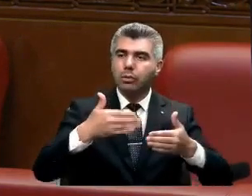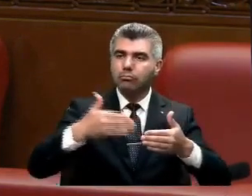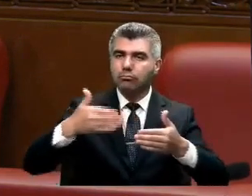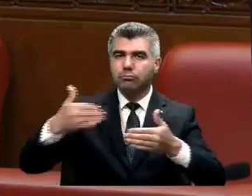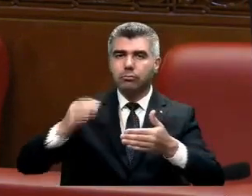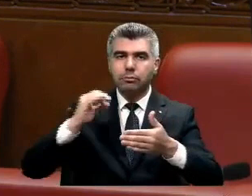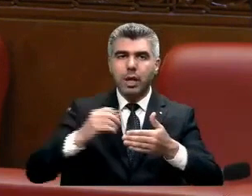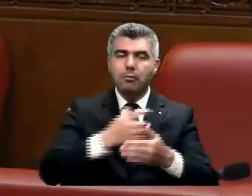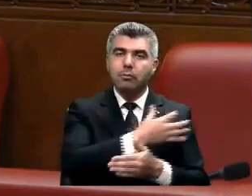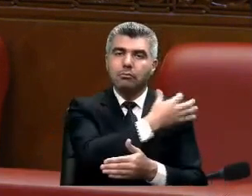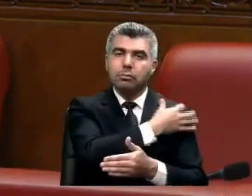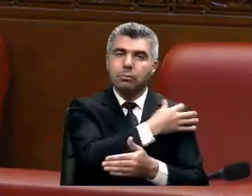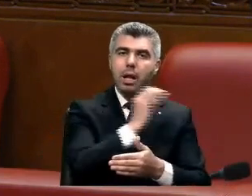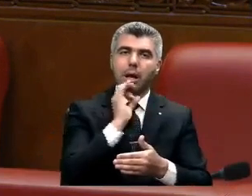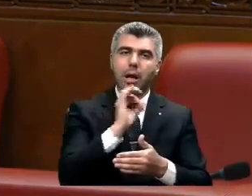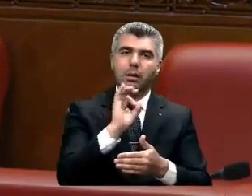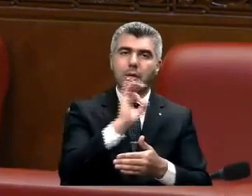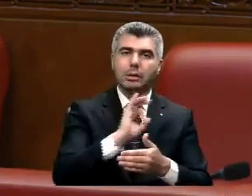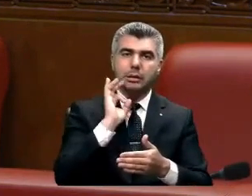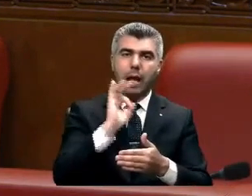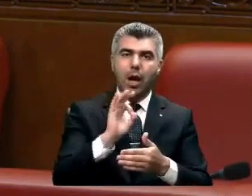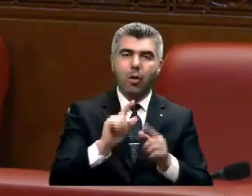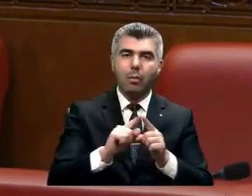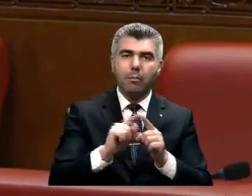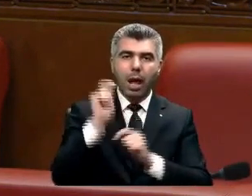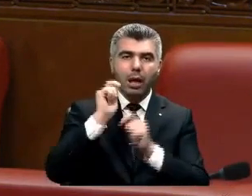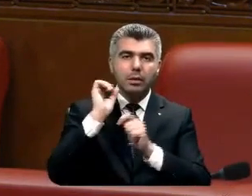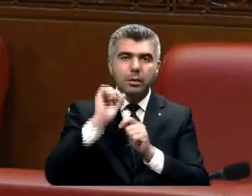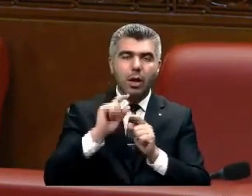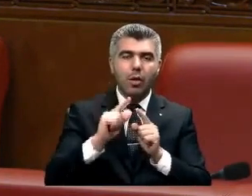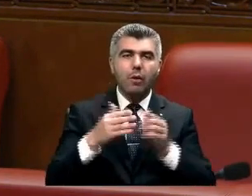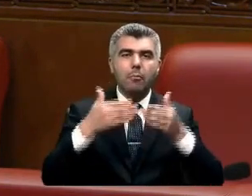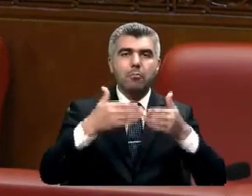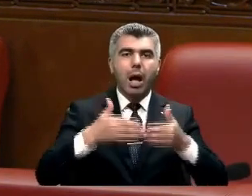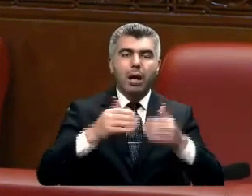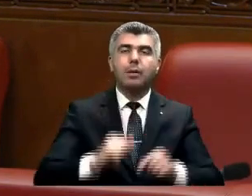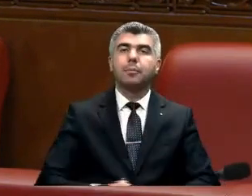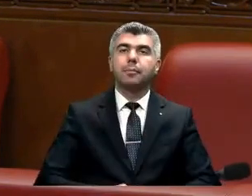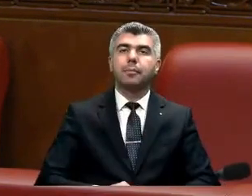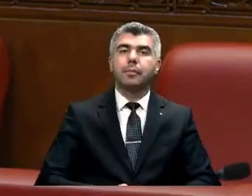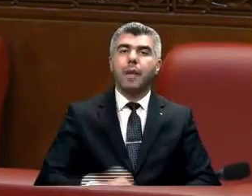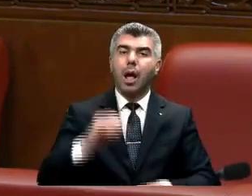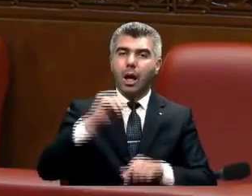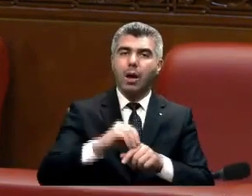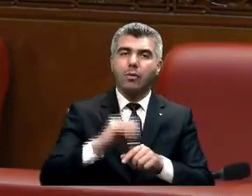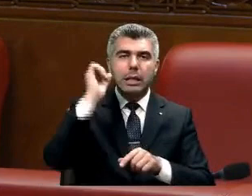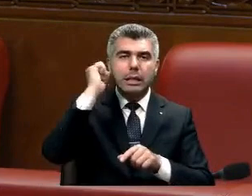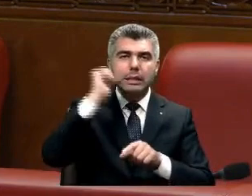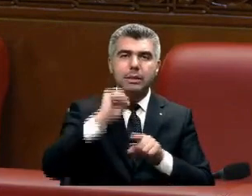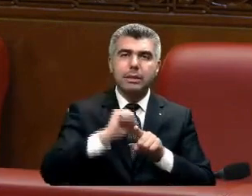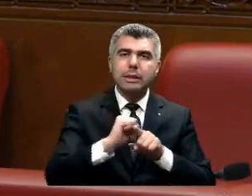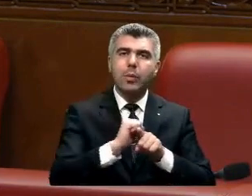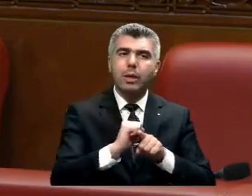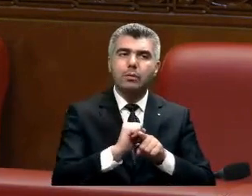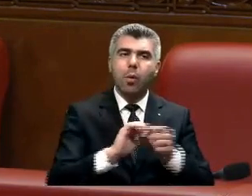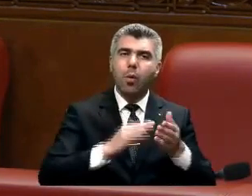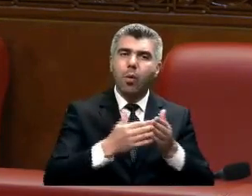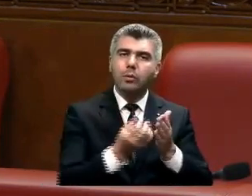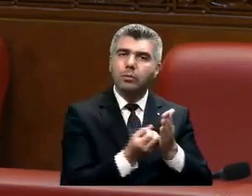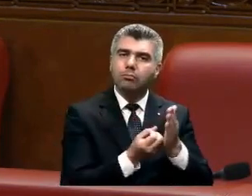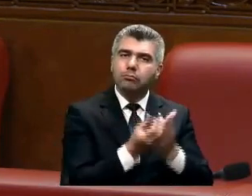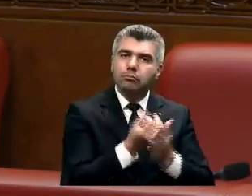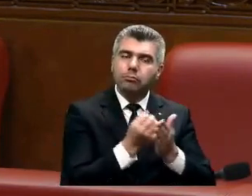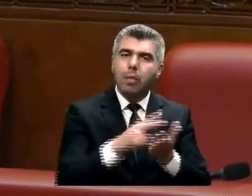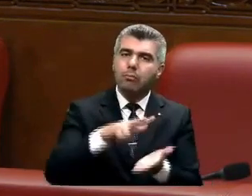خاصه بضباط الملاحه التجاريه او بباقي تقوم رجال البحر كما ان جلب التكوينات المقدمه من طرف المعهد